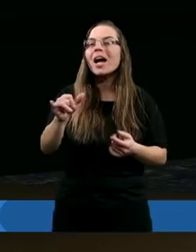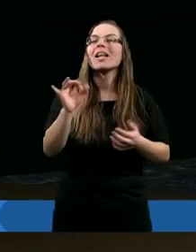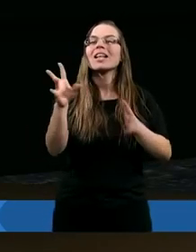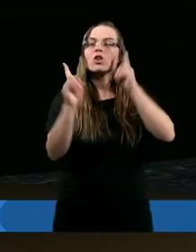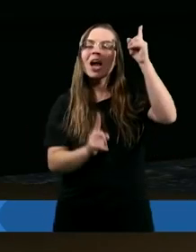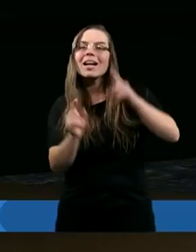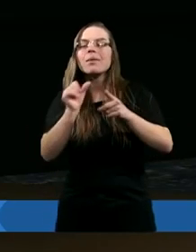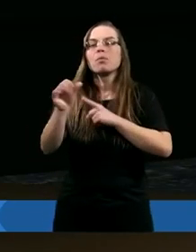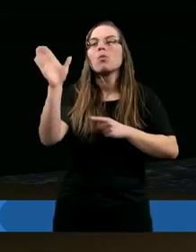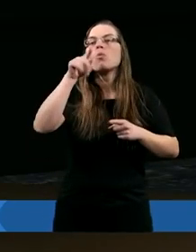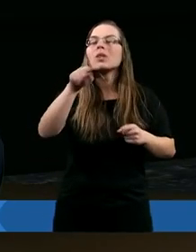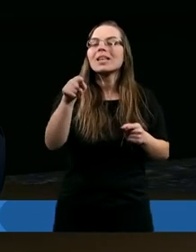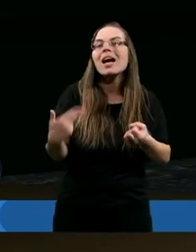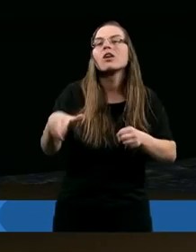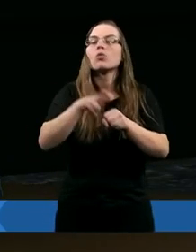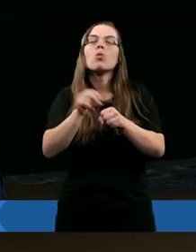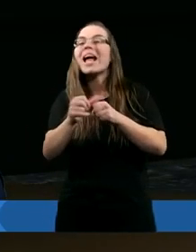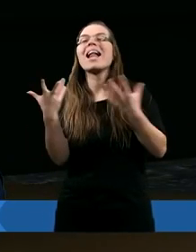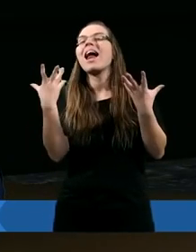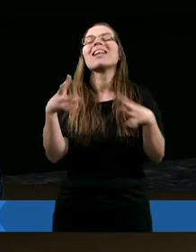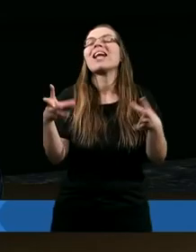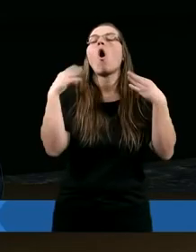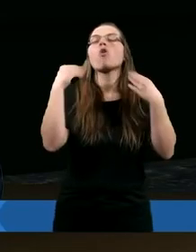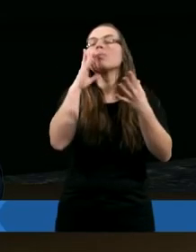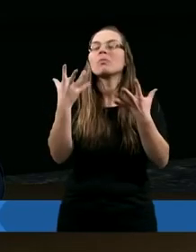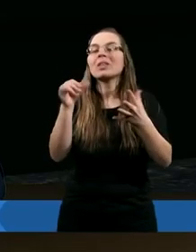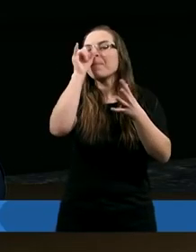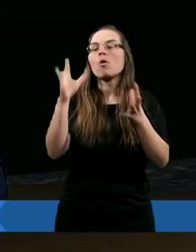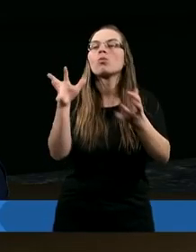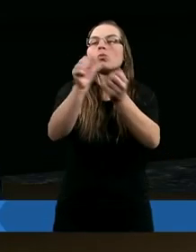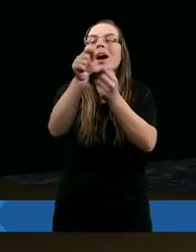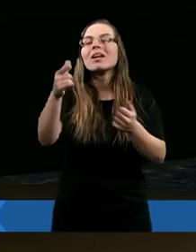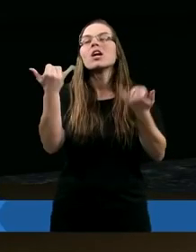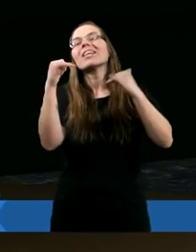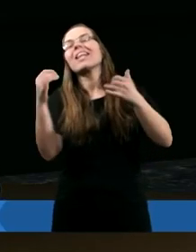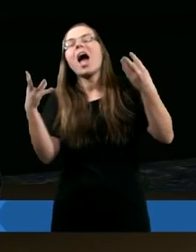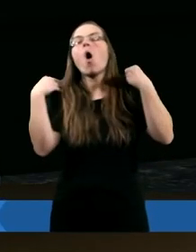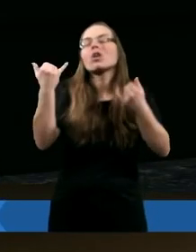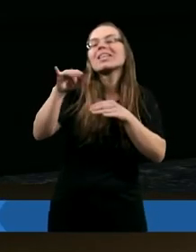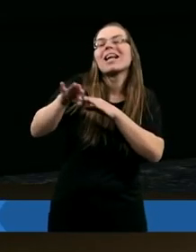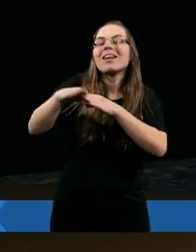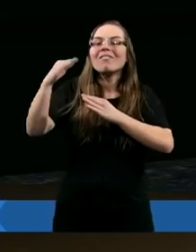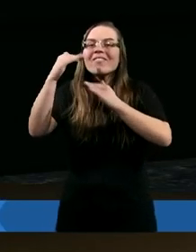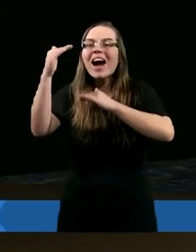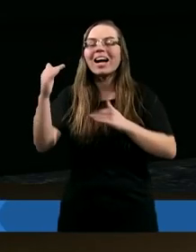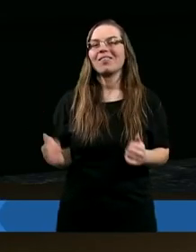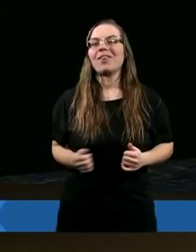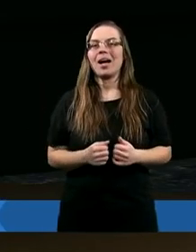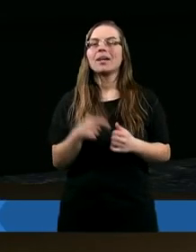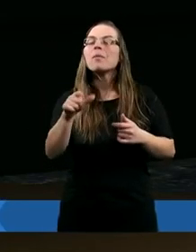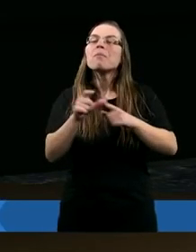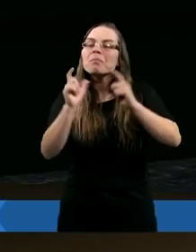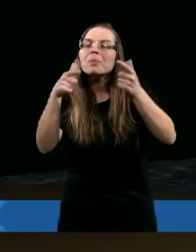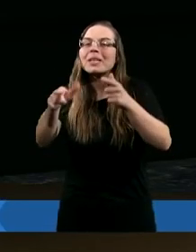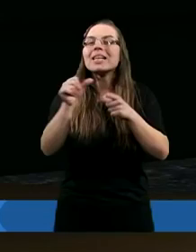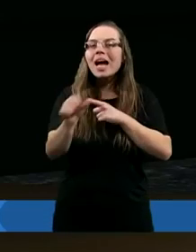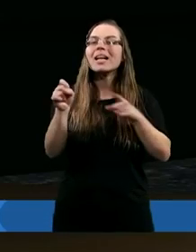Bóg jest ten, który jest nieosiągalny, czyli inny od nas. No w tym przypadku jest tak,